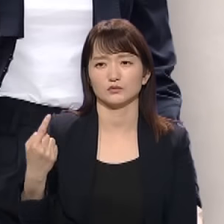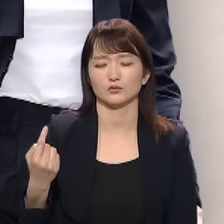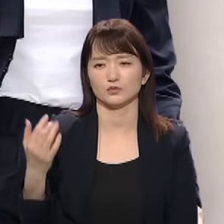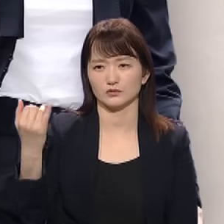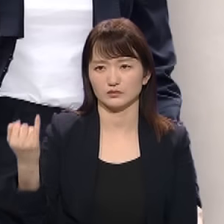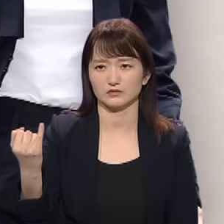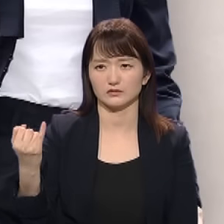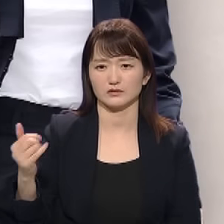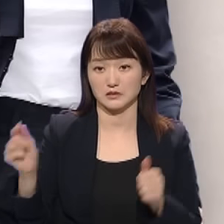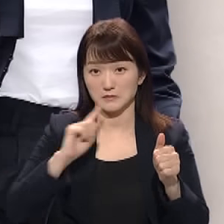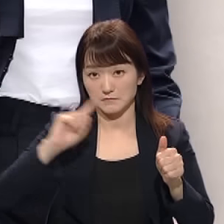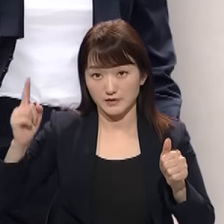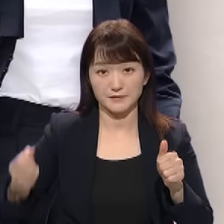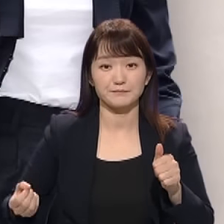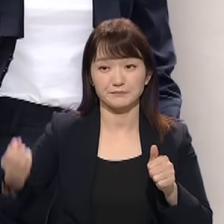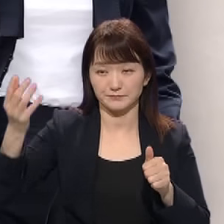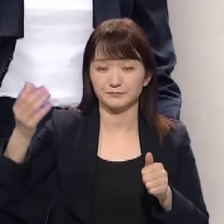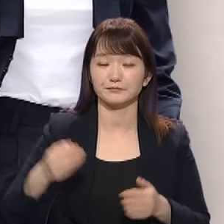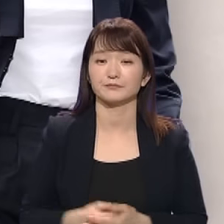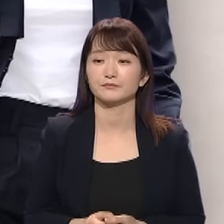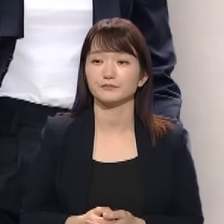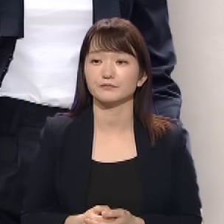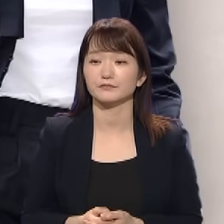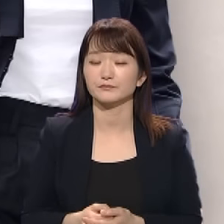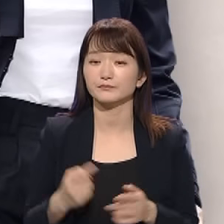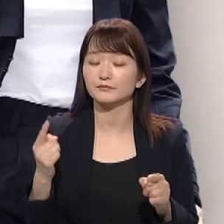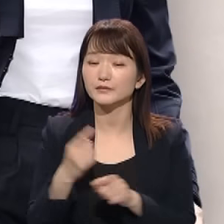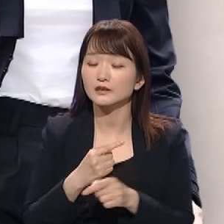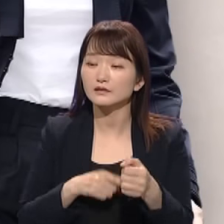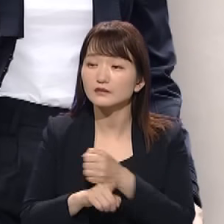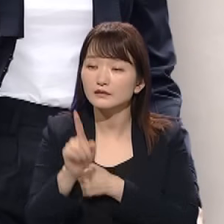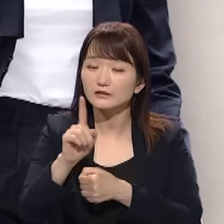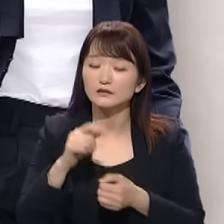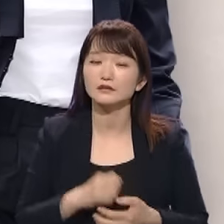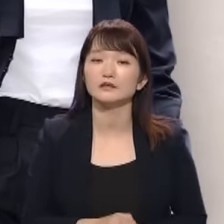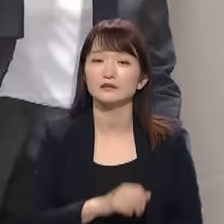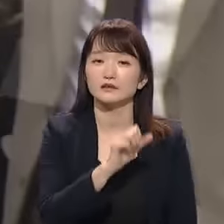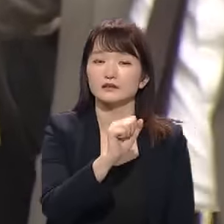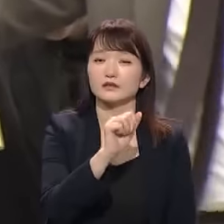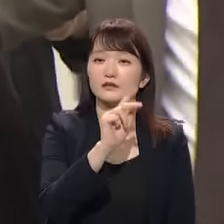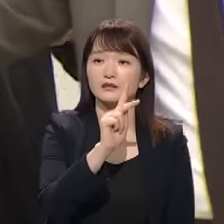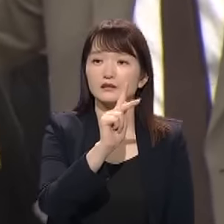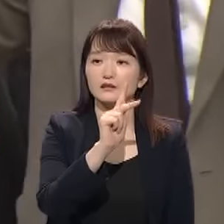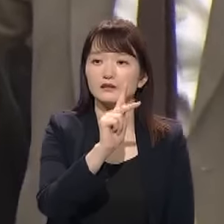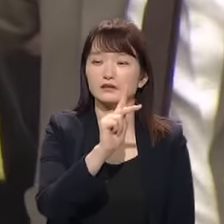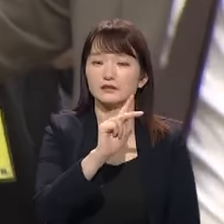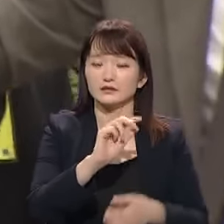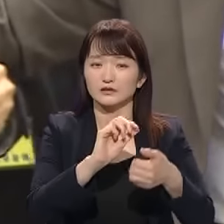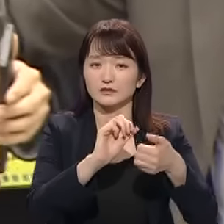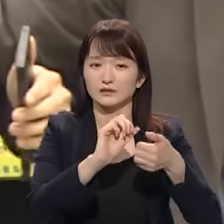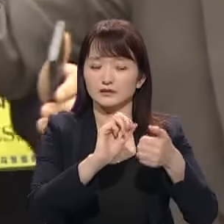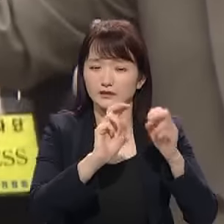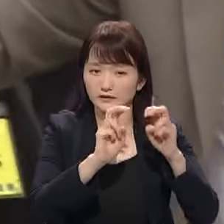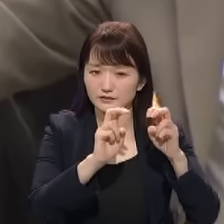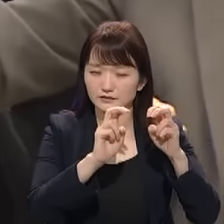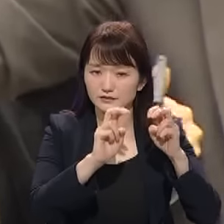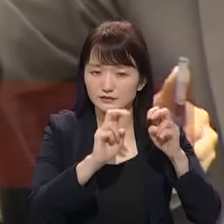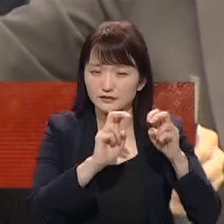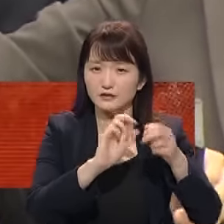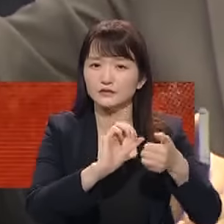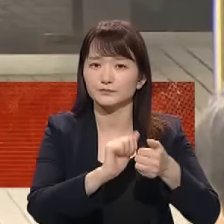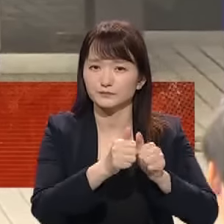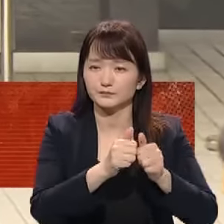이번에는 완승이라고 볼 수밖에 없고, 달라지게 된 이유가 뭐냐면요, 이 SK그룹 주식과 관련된 부분이었습니다. 1심에서는